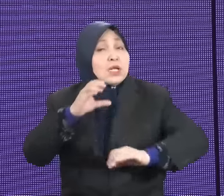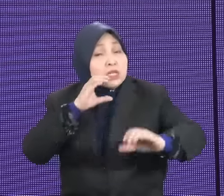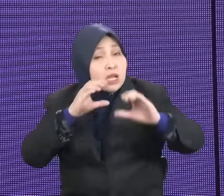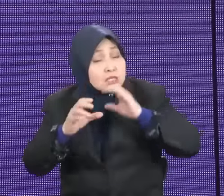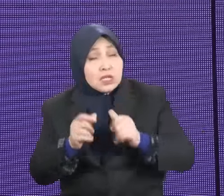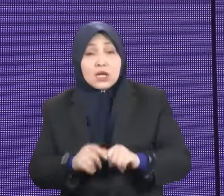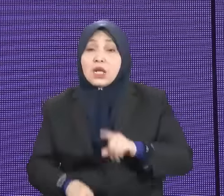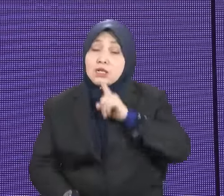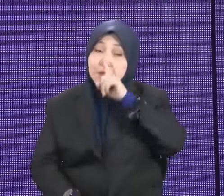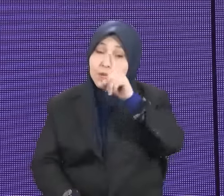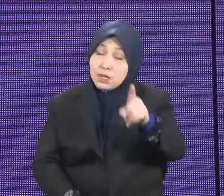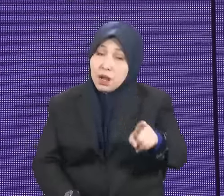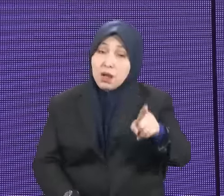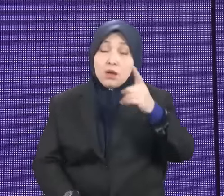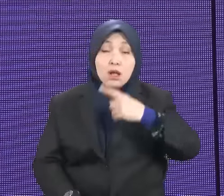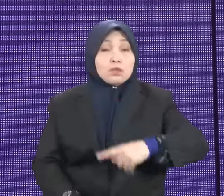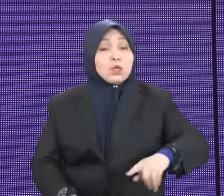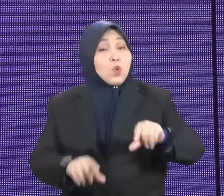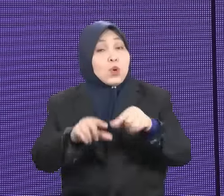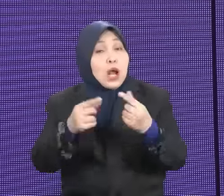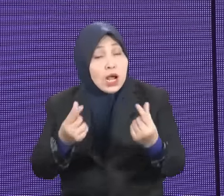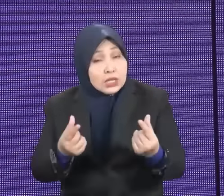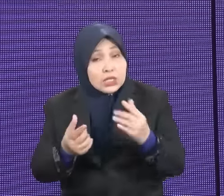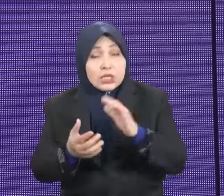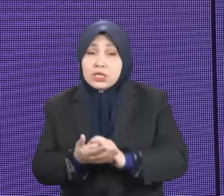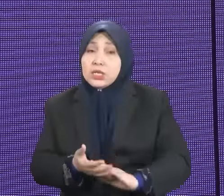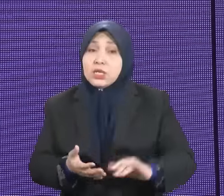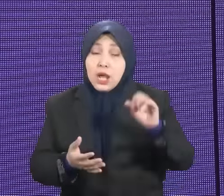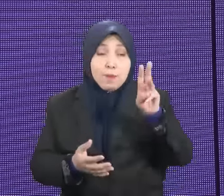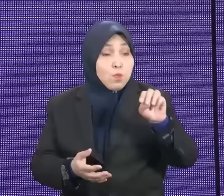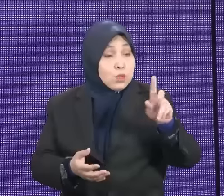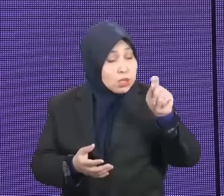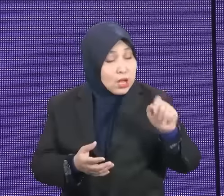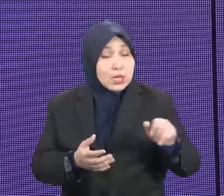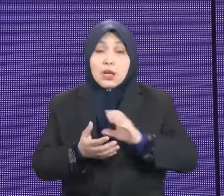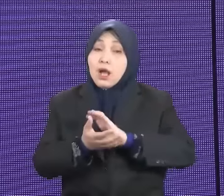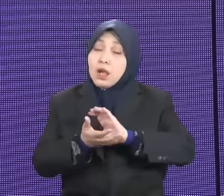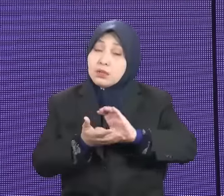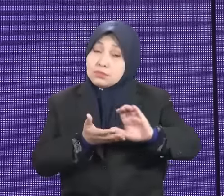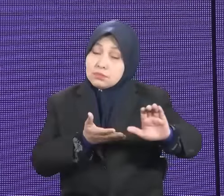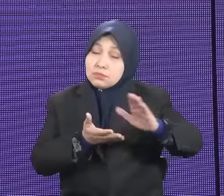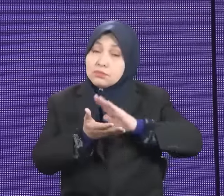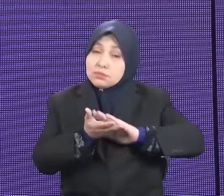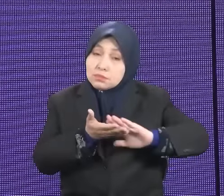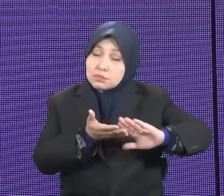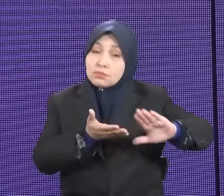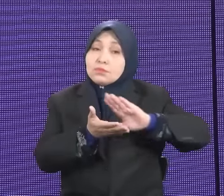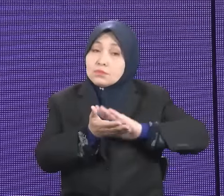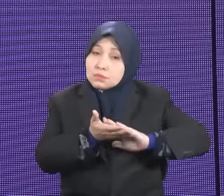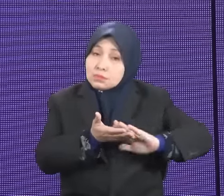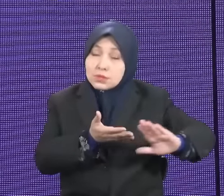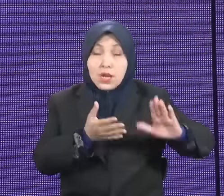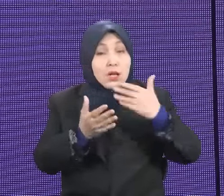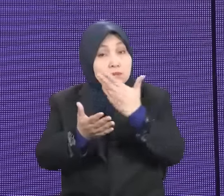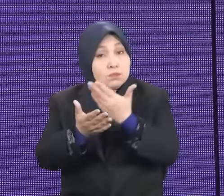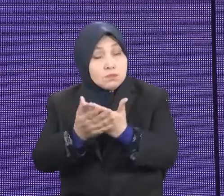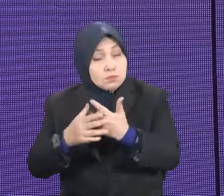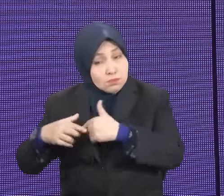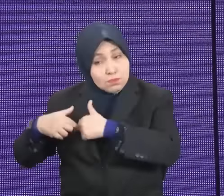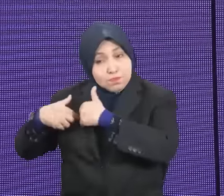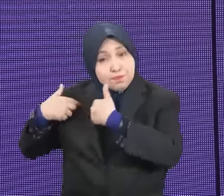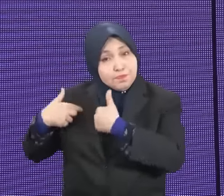al-haq mirrobik dengan Alquran yang muntarin ini Akan dibersihkan ya Sehingga kan hati